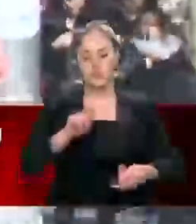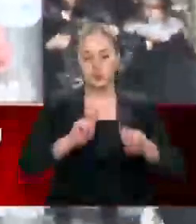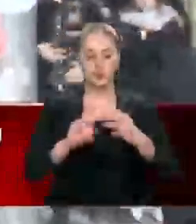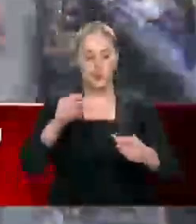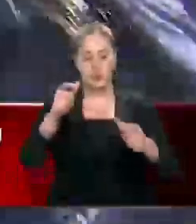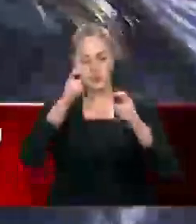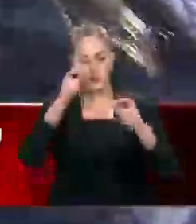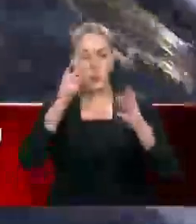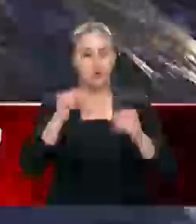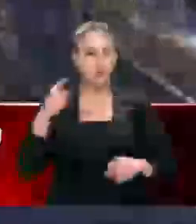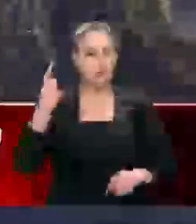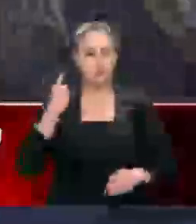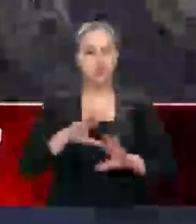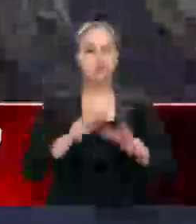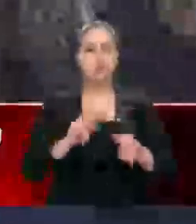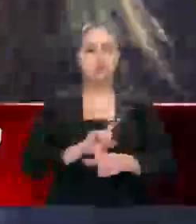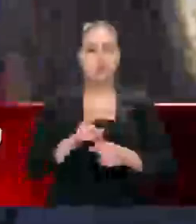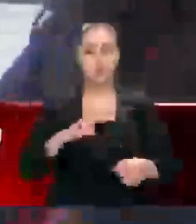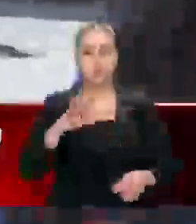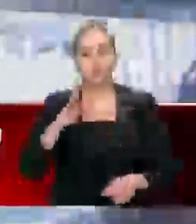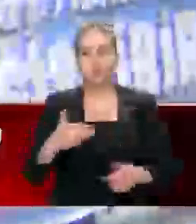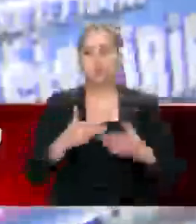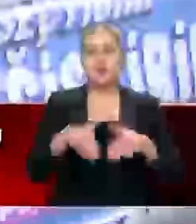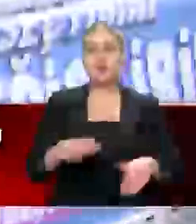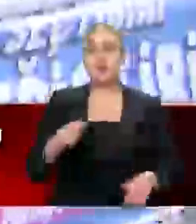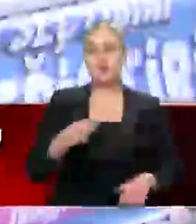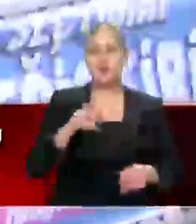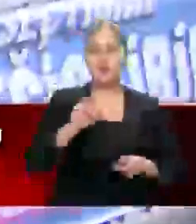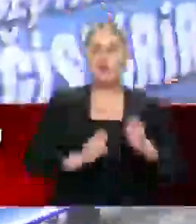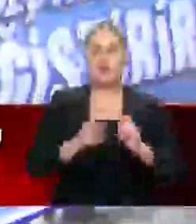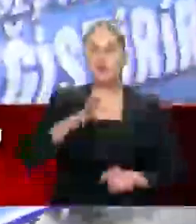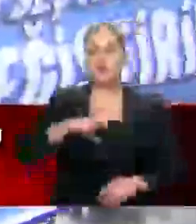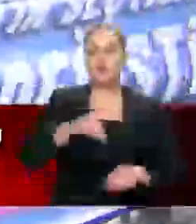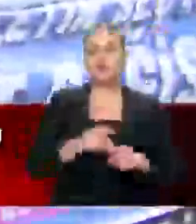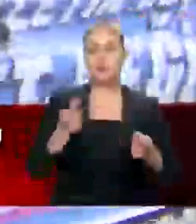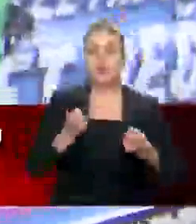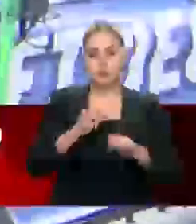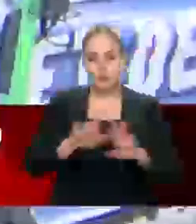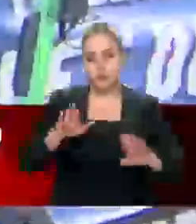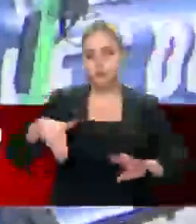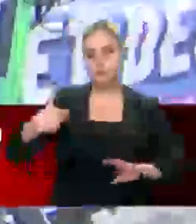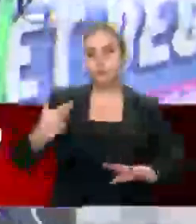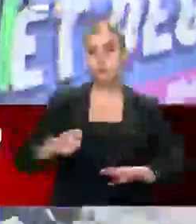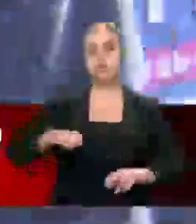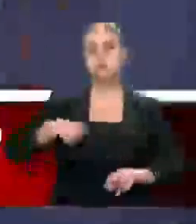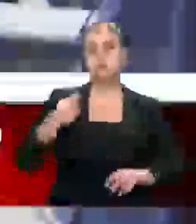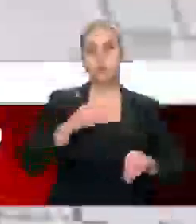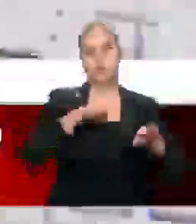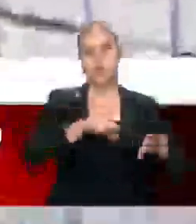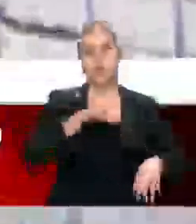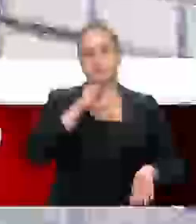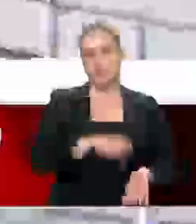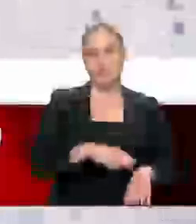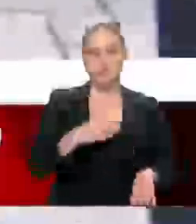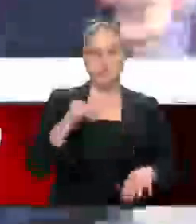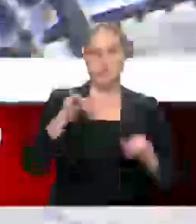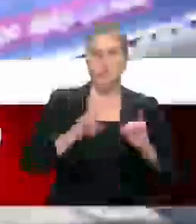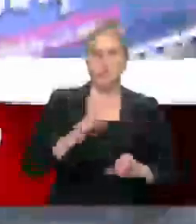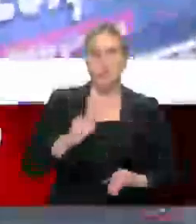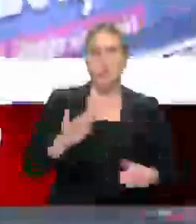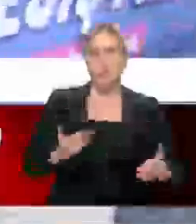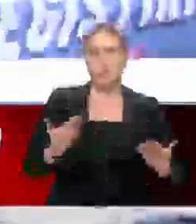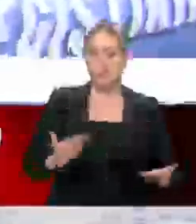kullandığını düşünmüyorum. Yani çoğu zaman geçmemize de engel oluyor. Kullananlar için işi bittikten sonra gelişi güzel park edip gitmek konforlu olabilir.